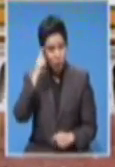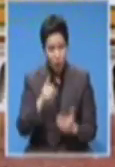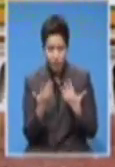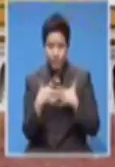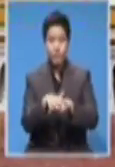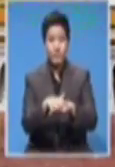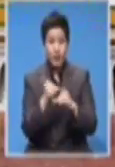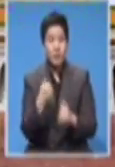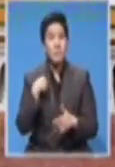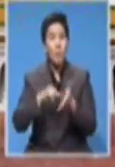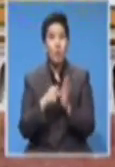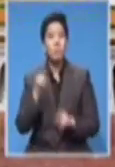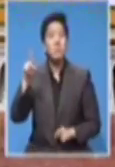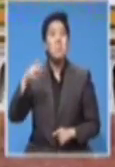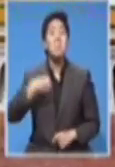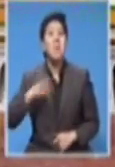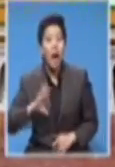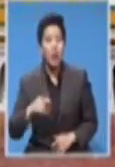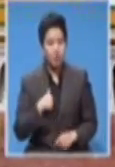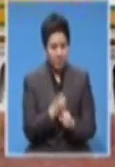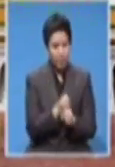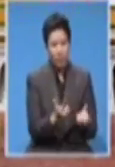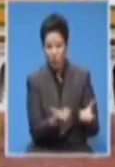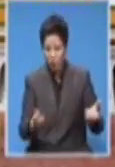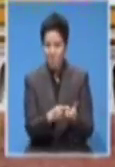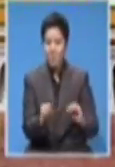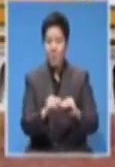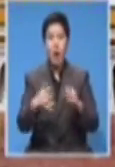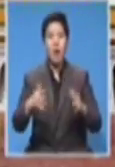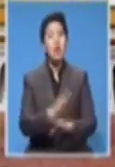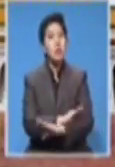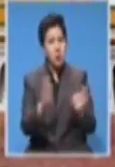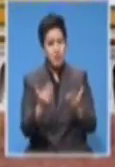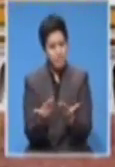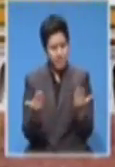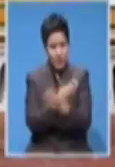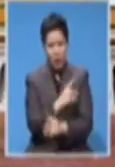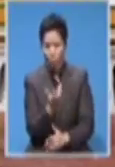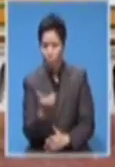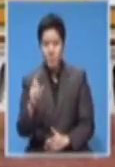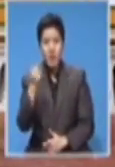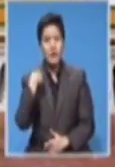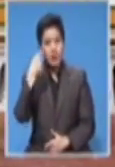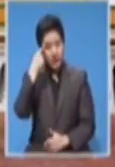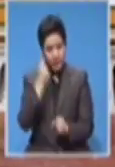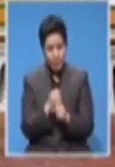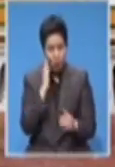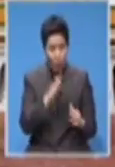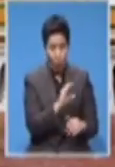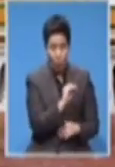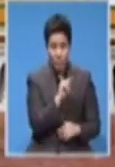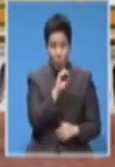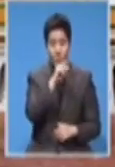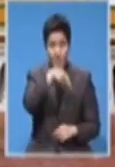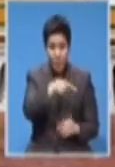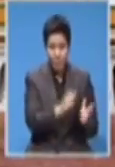ดนะไม่ใช่เขาไม่ต้องการแล้วก็ผลิตอยู่นั่นแหละมันจะไปขายใครหรอกนะเลิกไปทำอย่างอื่น แล้วก็ไปสู่การเป็นธุรกิจ SME ใช้ทางบ